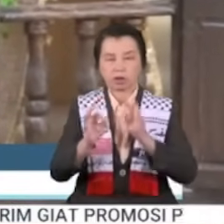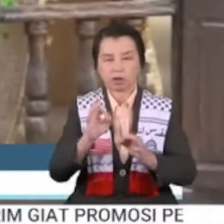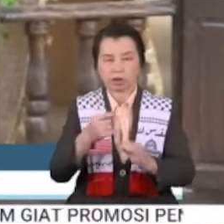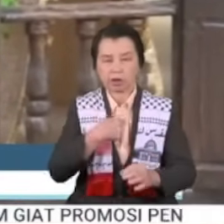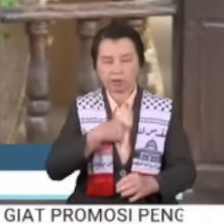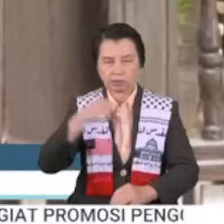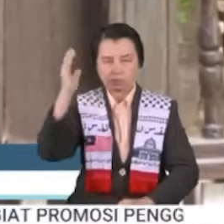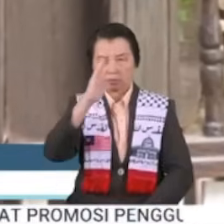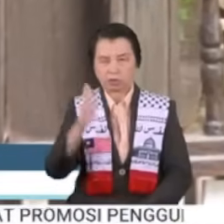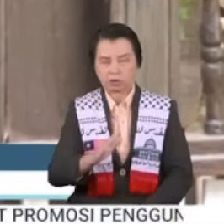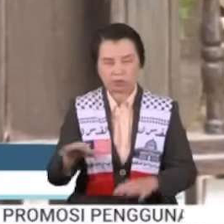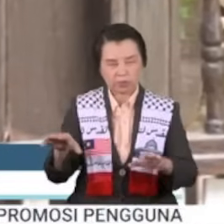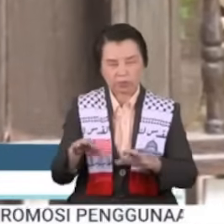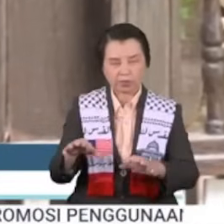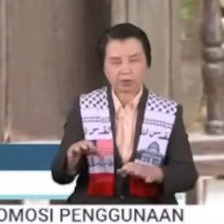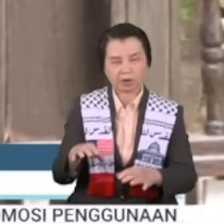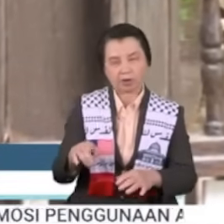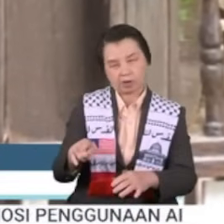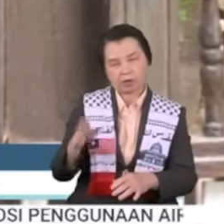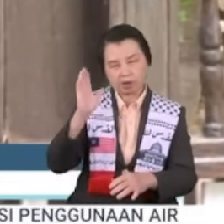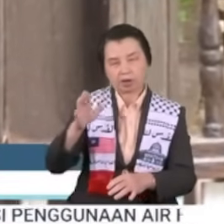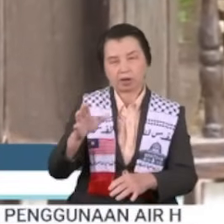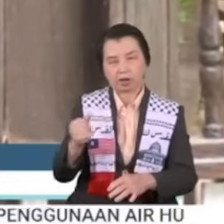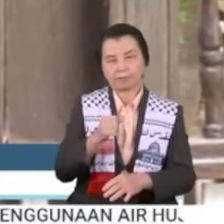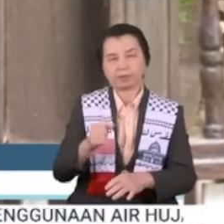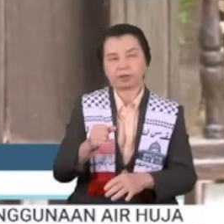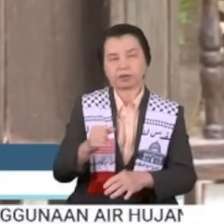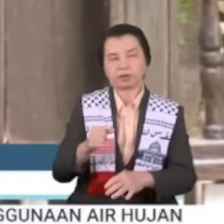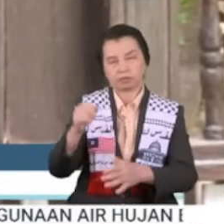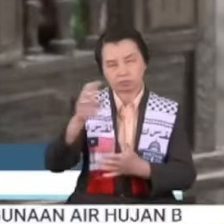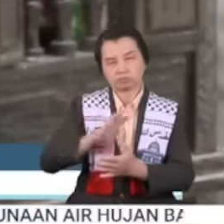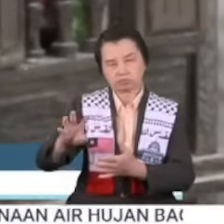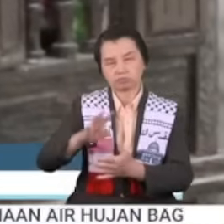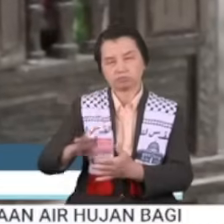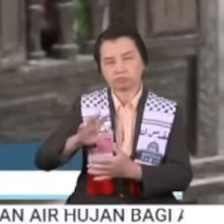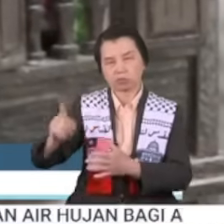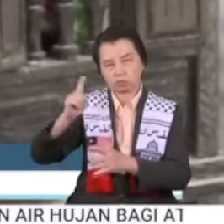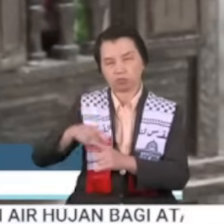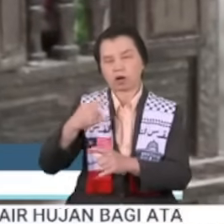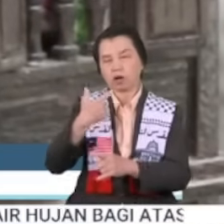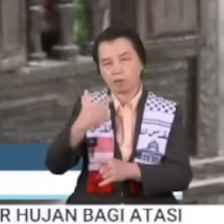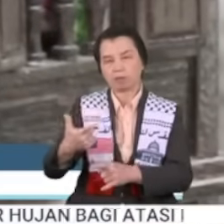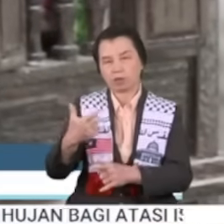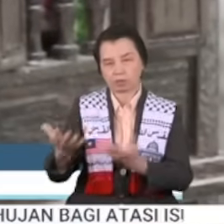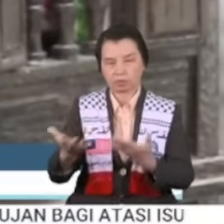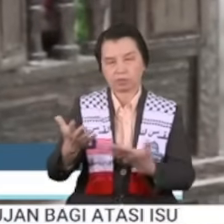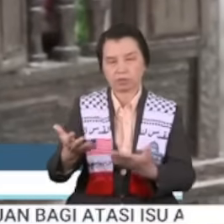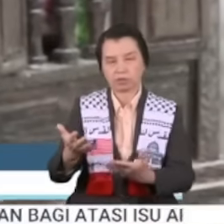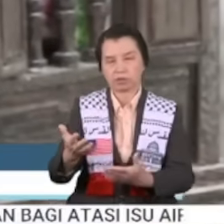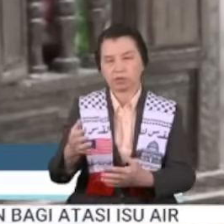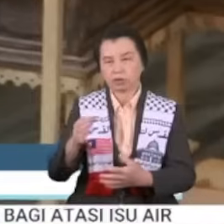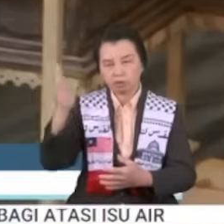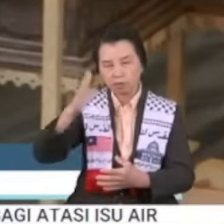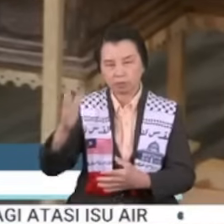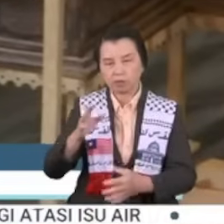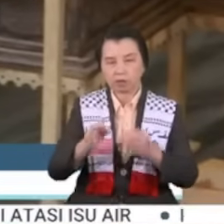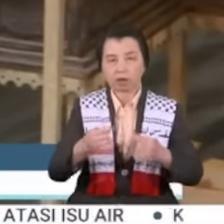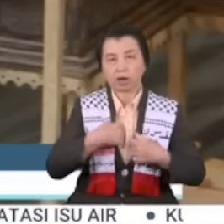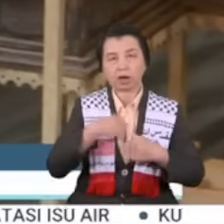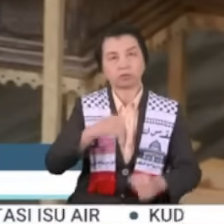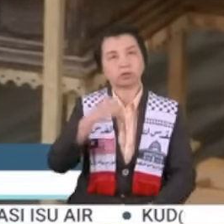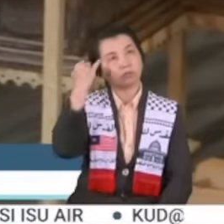yang saya tak pernah buat benda tu akan ambil masa lebih panjang lagi jadi bila saya melihat saya boleh